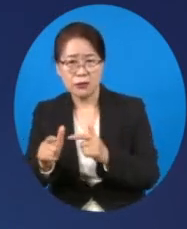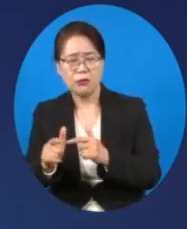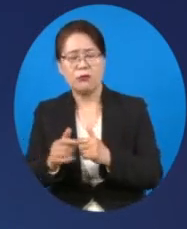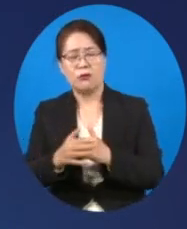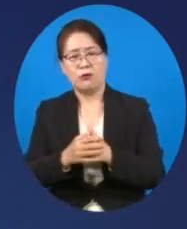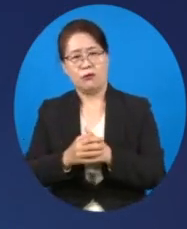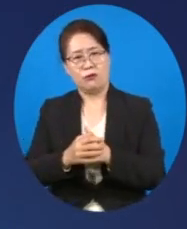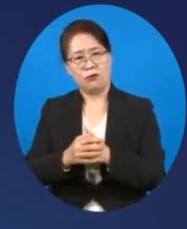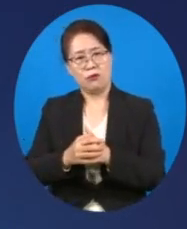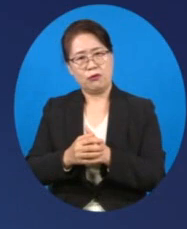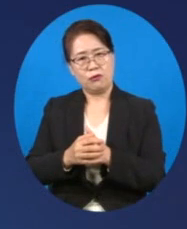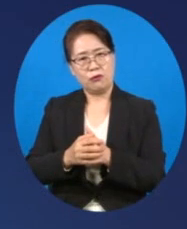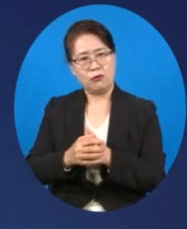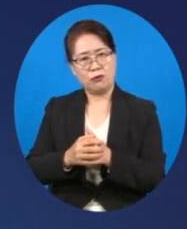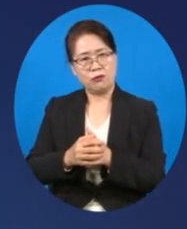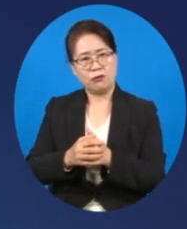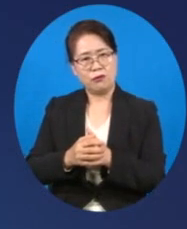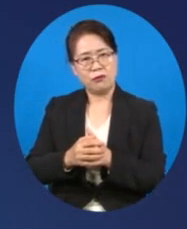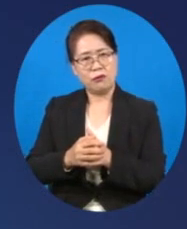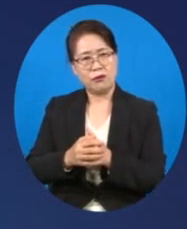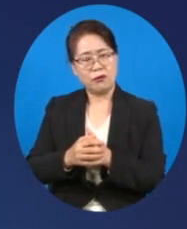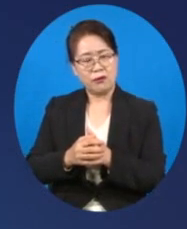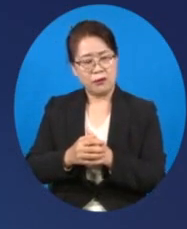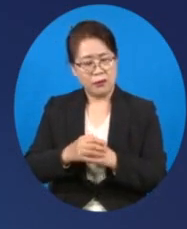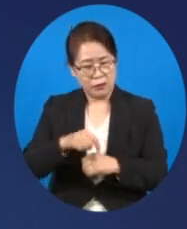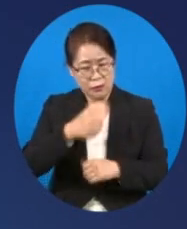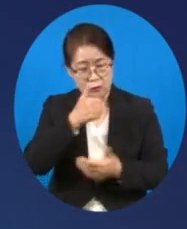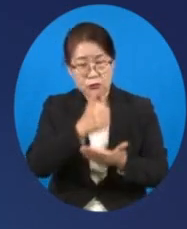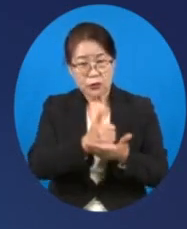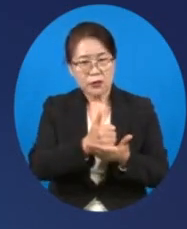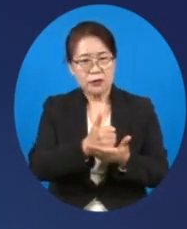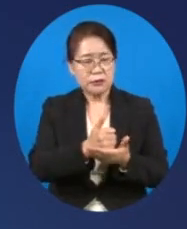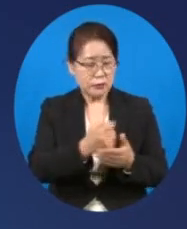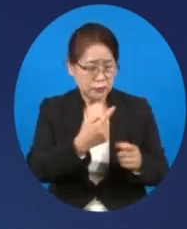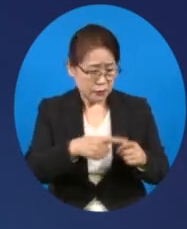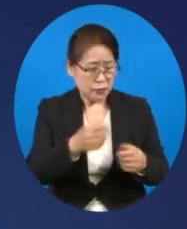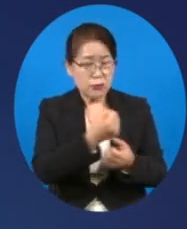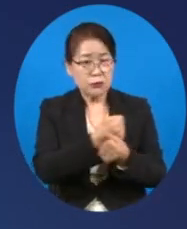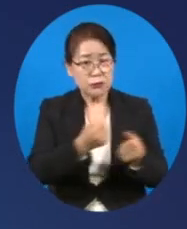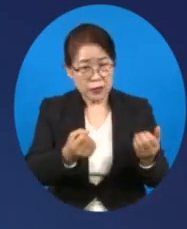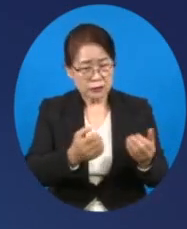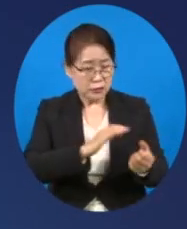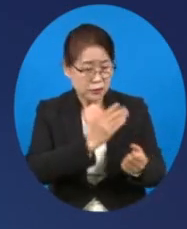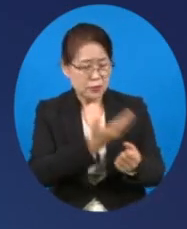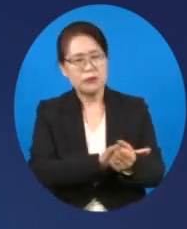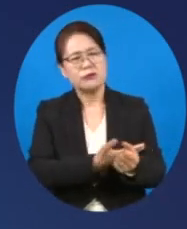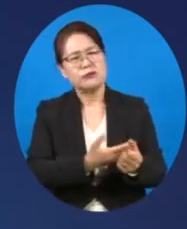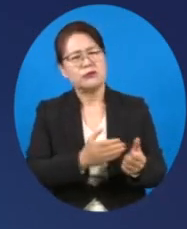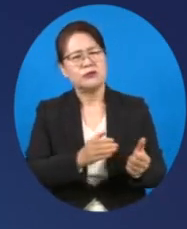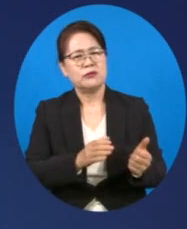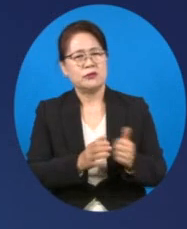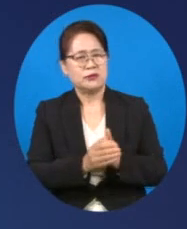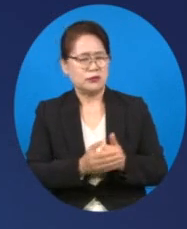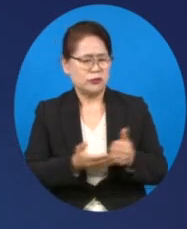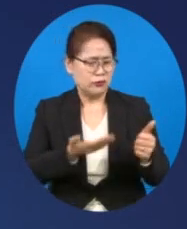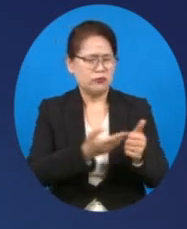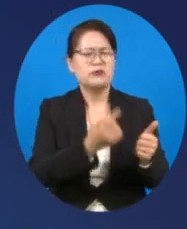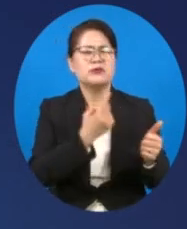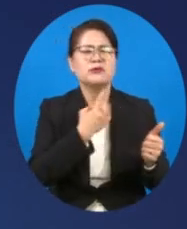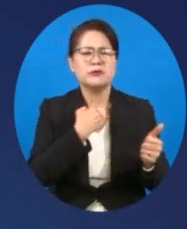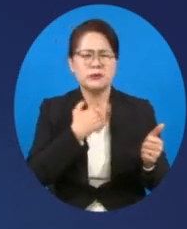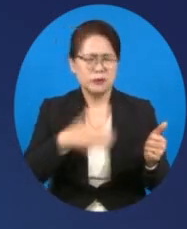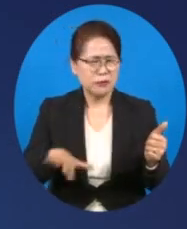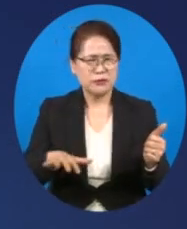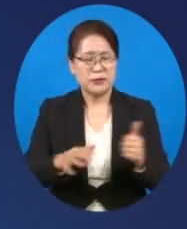누구에게도 스스로 어떤 사람의 죄를 판정하거나 용서할 수 있는 권세를 주신 적이 없습니다